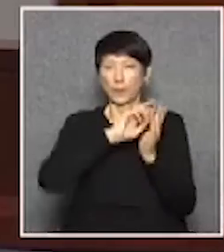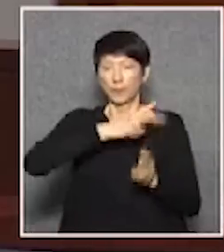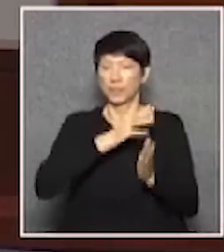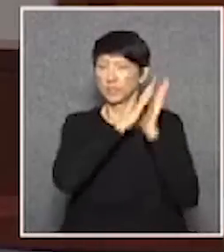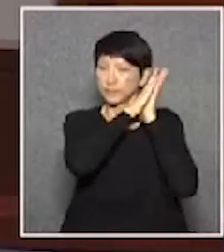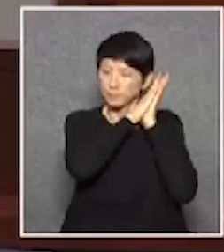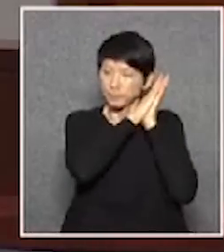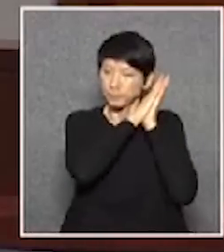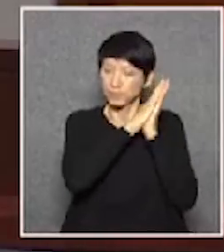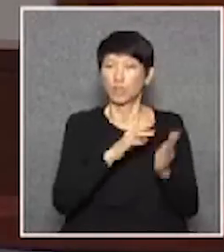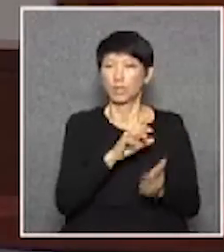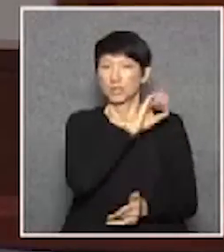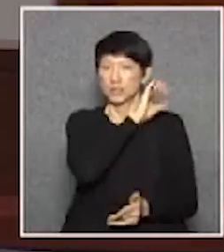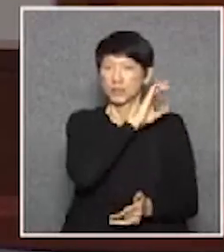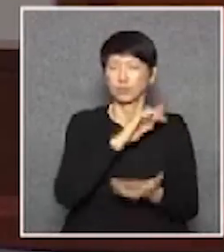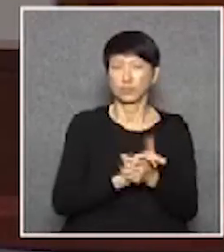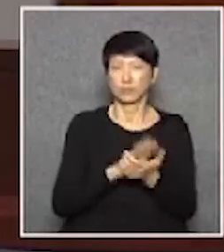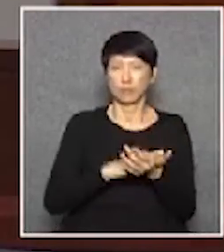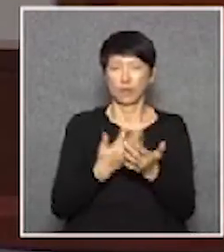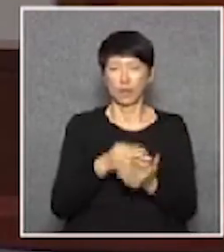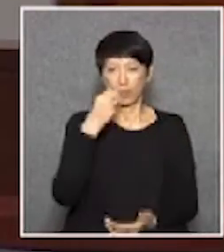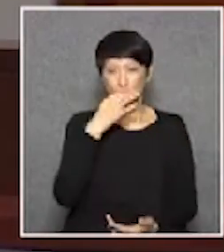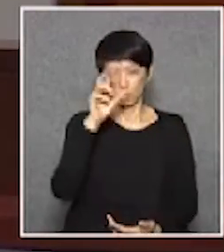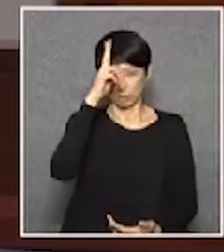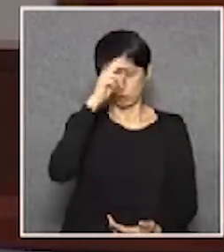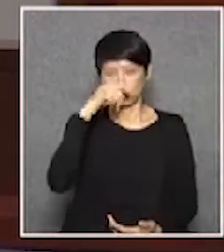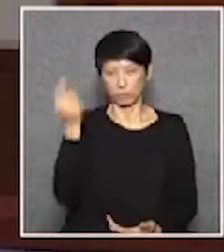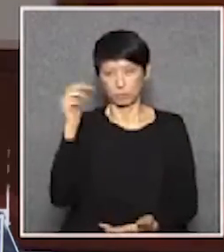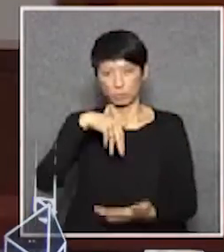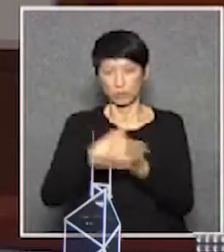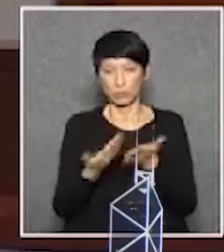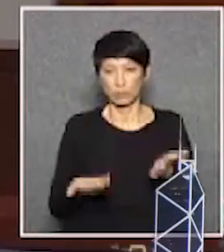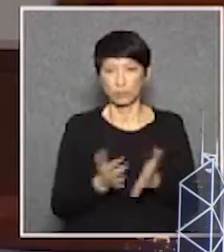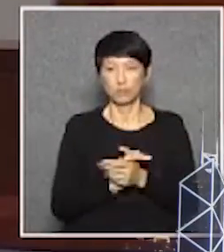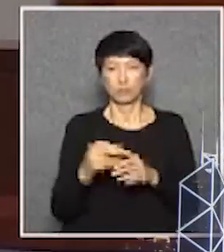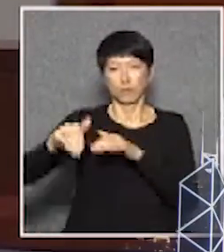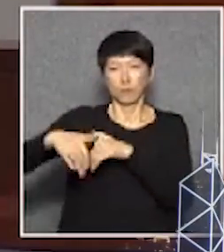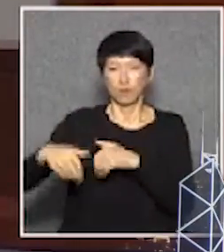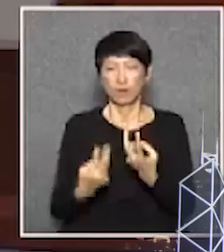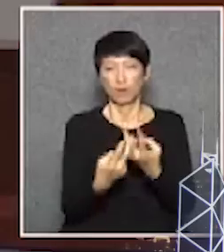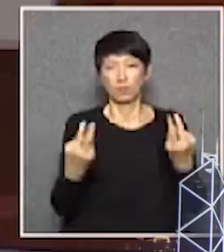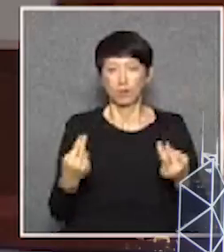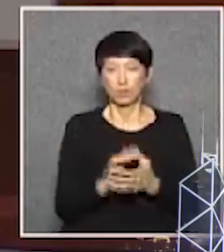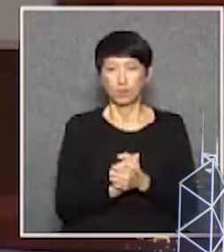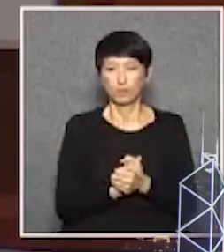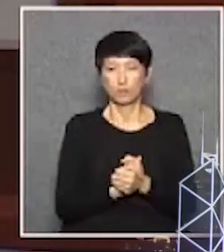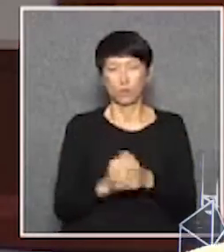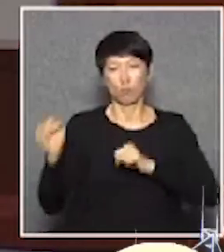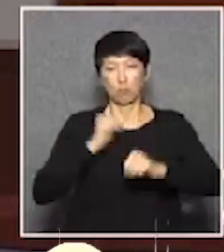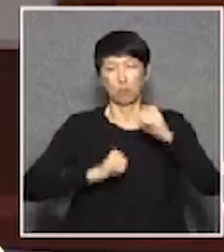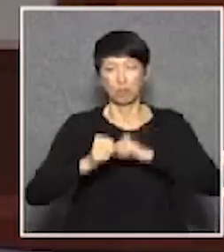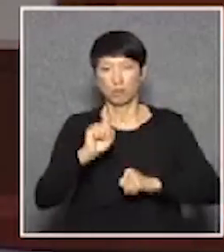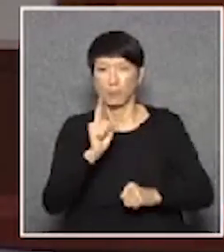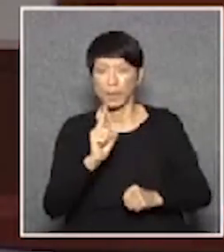民嘅生活。不過特區政府咧有一個問題，就係到而家都未澄清郊野公園能夠容許嘅活動，